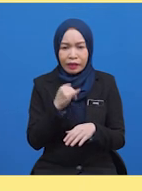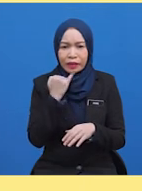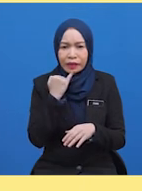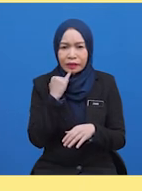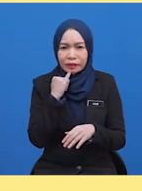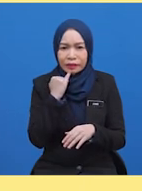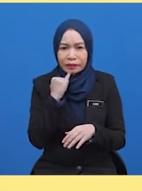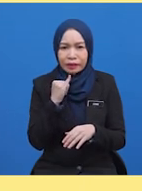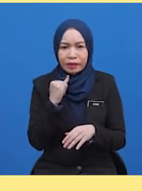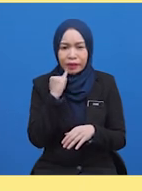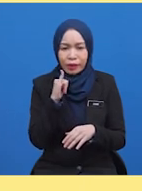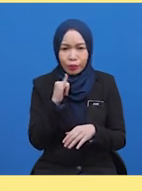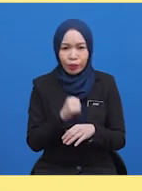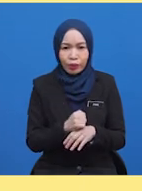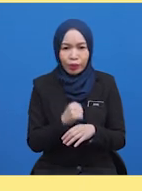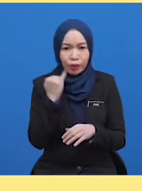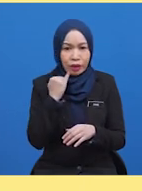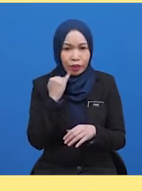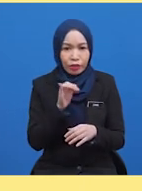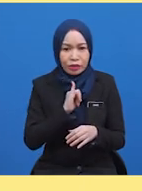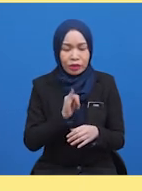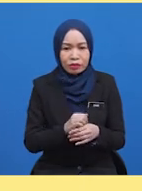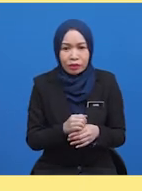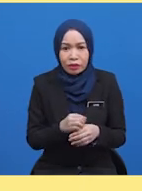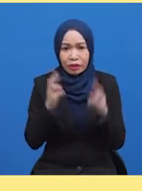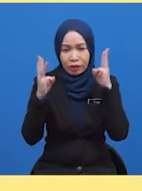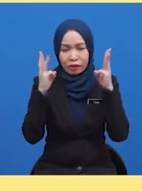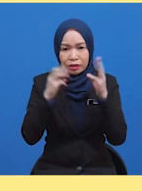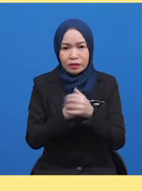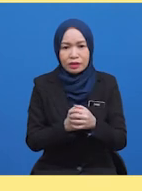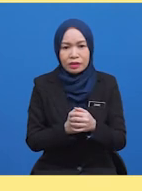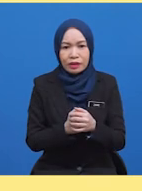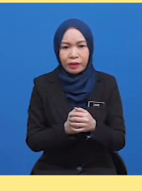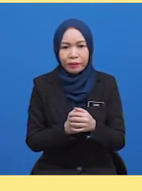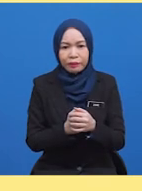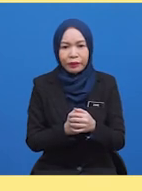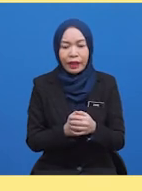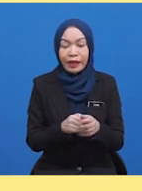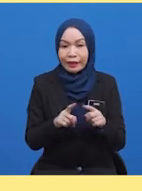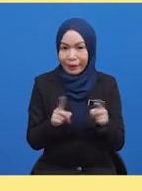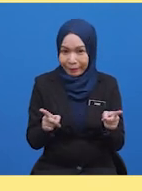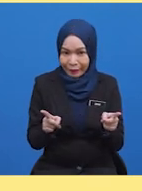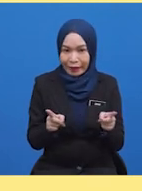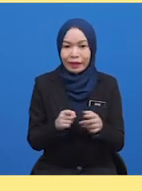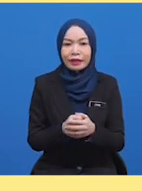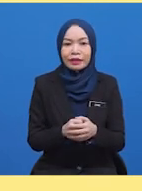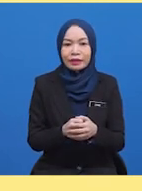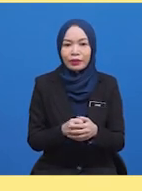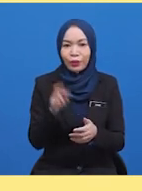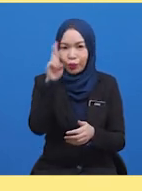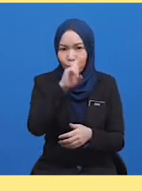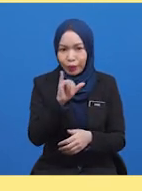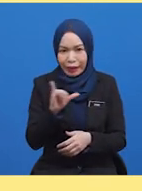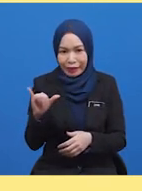sebenarnya Ayah beruntung mengadakan kenduri kesyukuran sempurna kejayaan